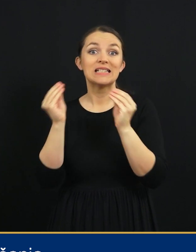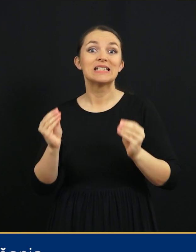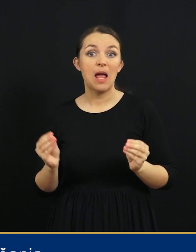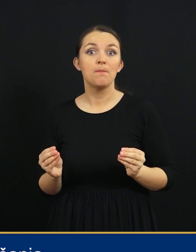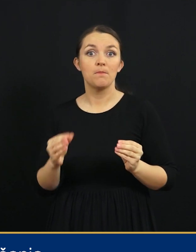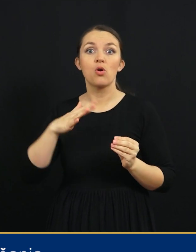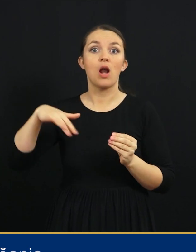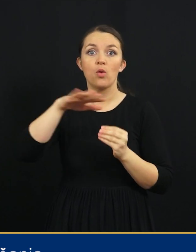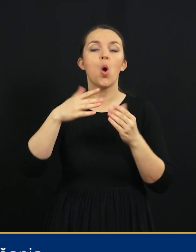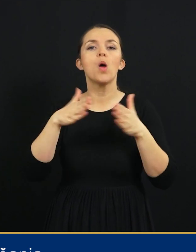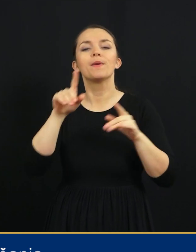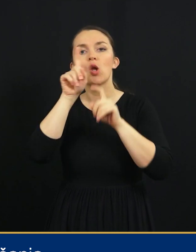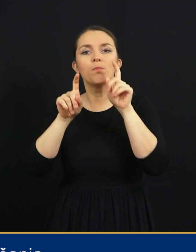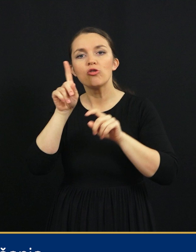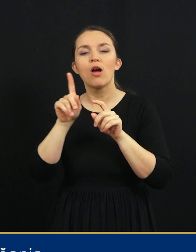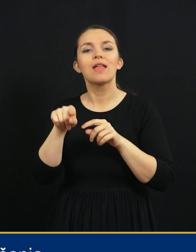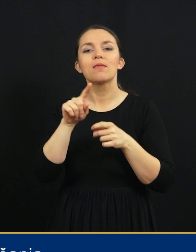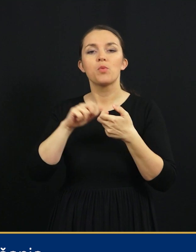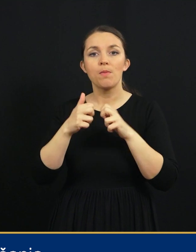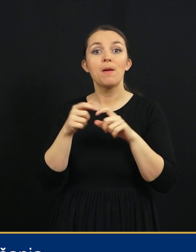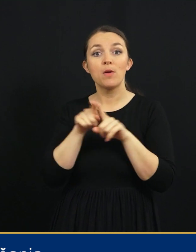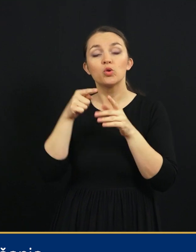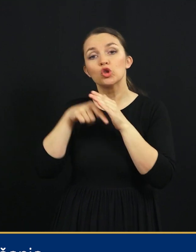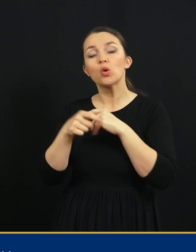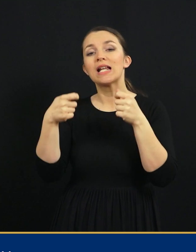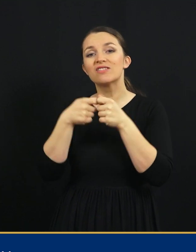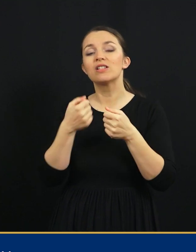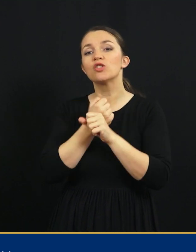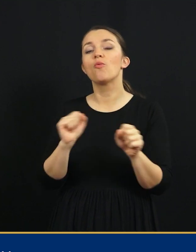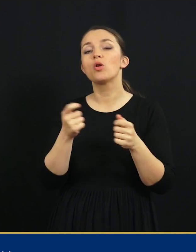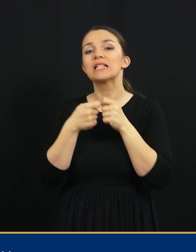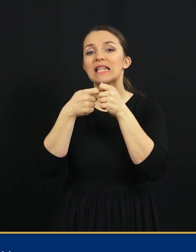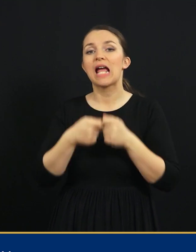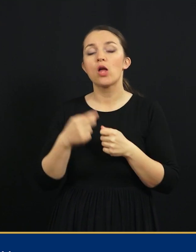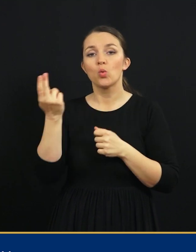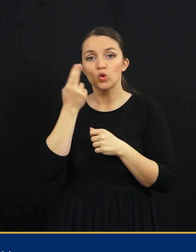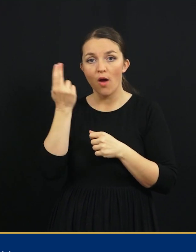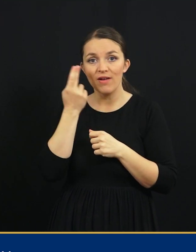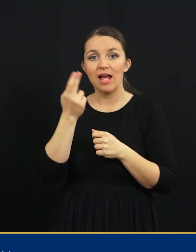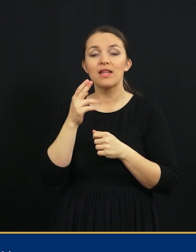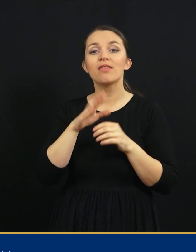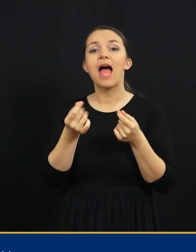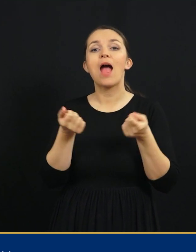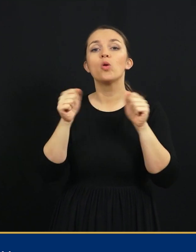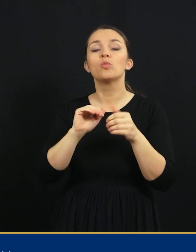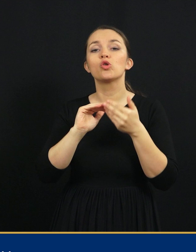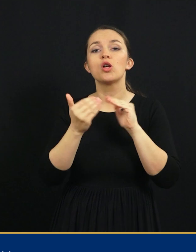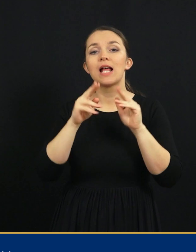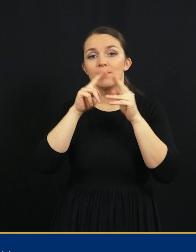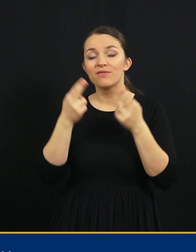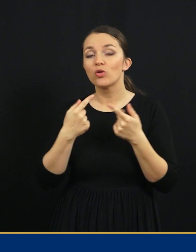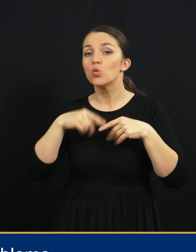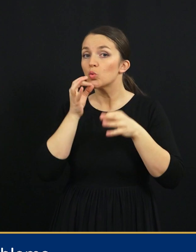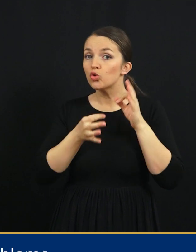sistemski ravni odprta vprašanja in probleme in tudi v okviru Zveze svobodnih sindikatov Slovenije na ekonomsko-socialnem